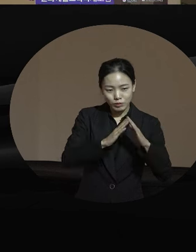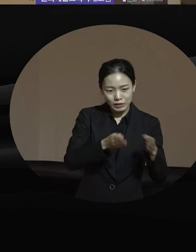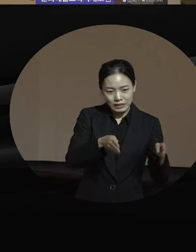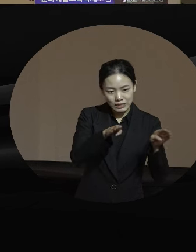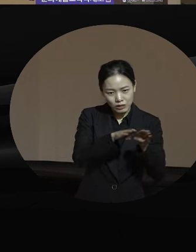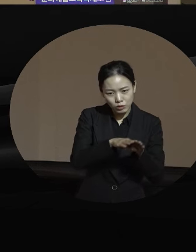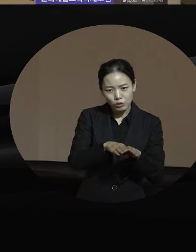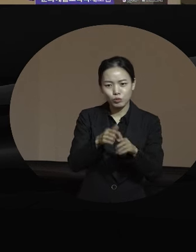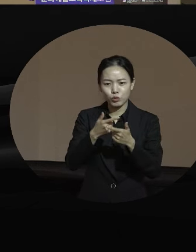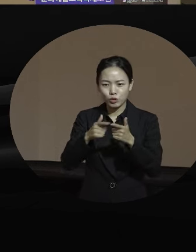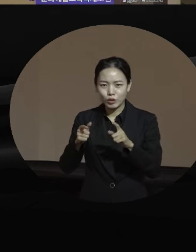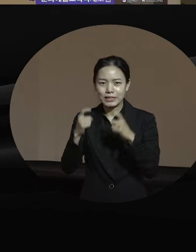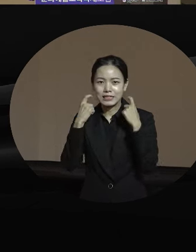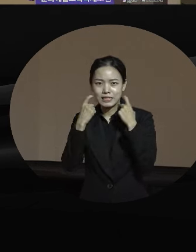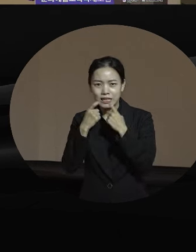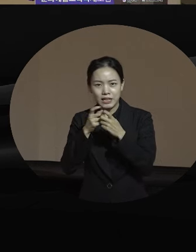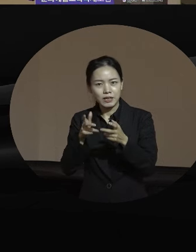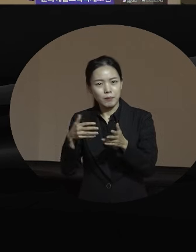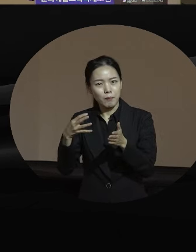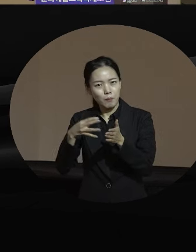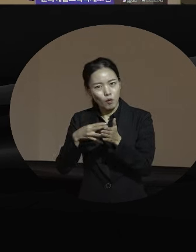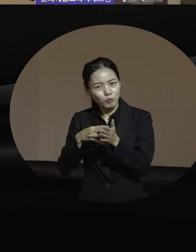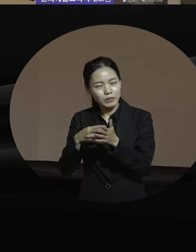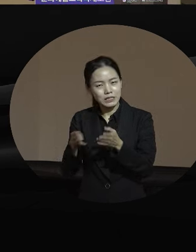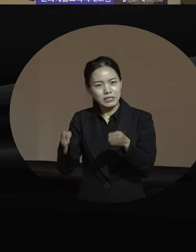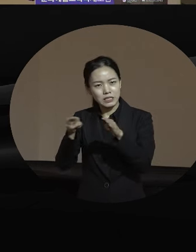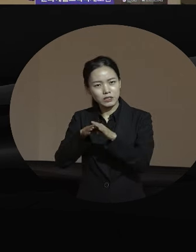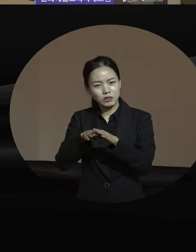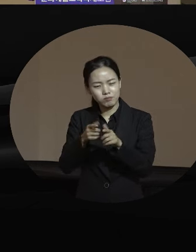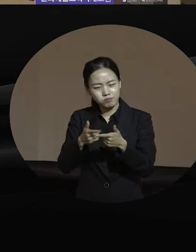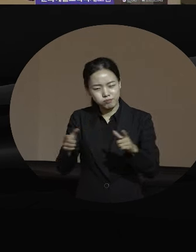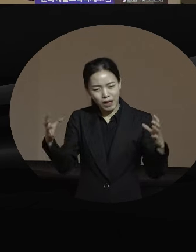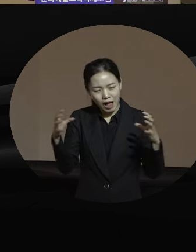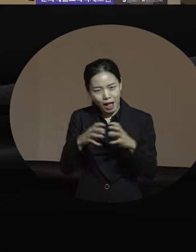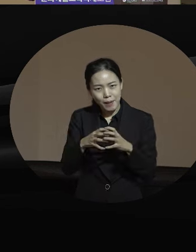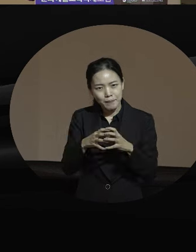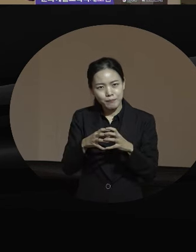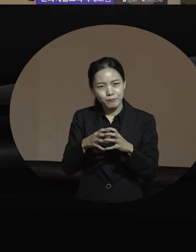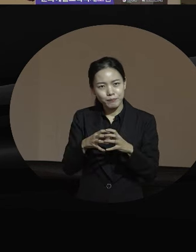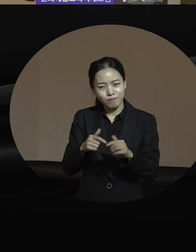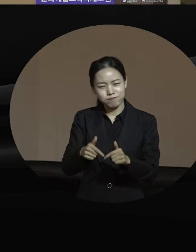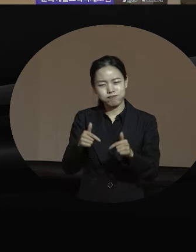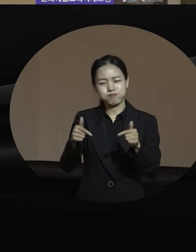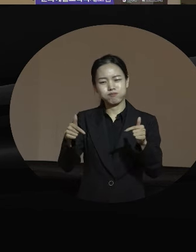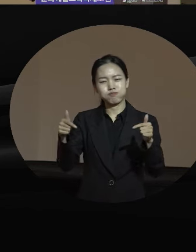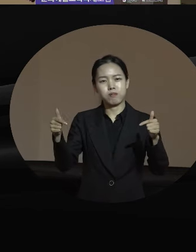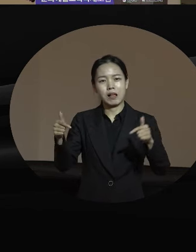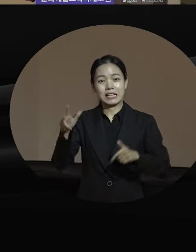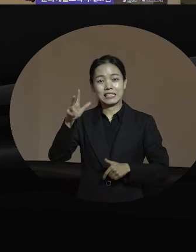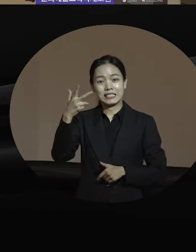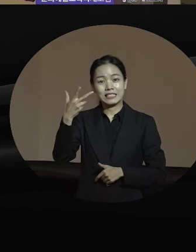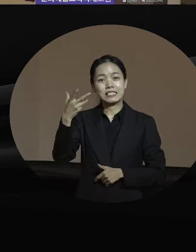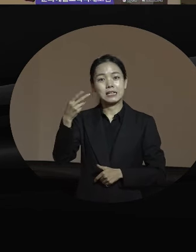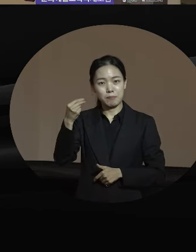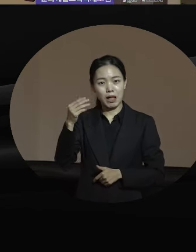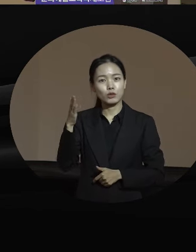활용한다면 3,000개의 문화기반시설이 아닌 7만 개의 시설로 확대돼서 문화예술교육의 국민체감도는 훨씬 높아질 것입니다.